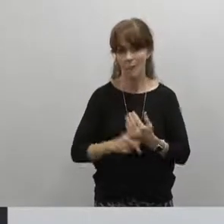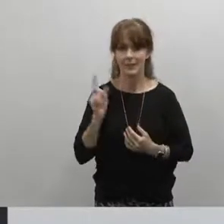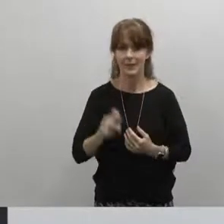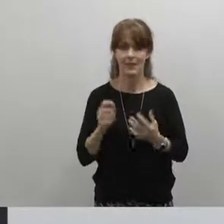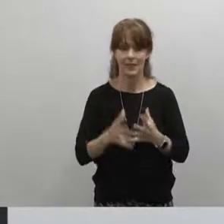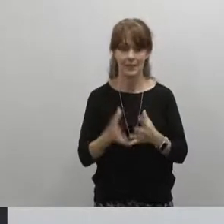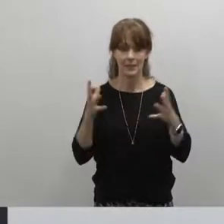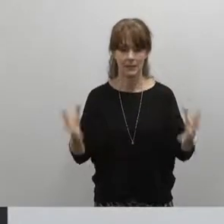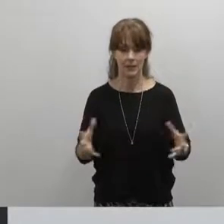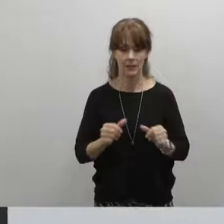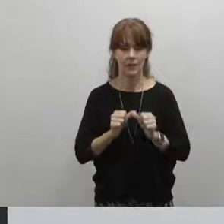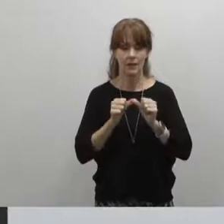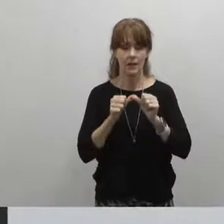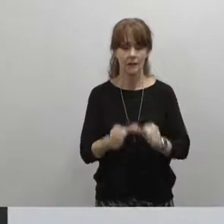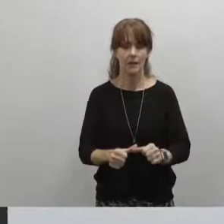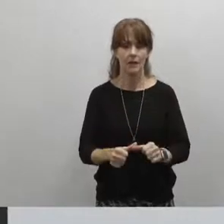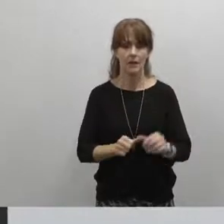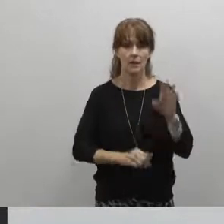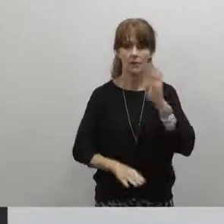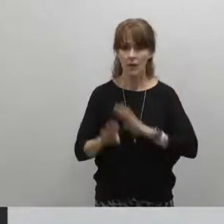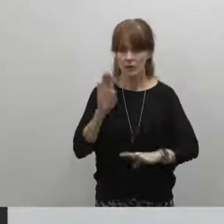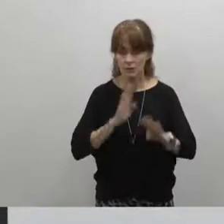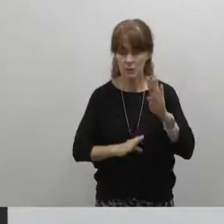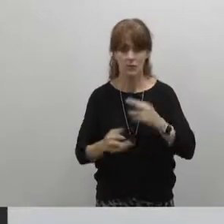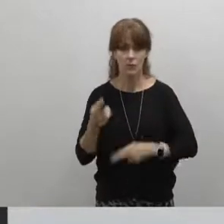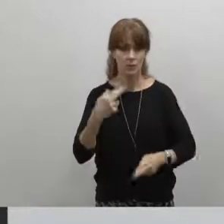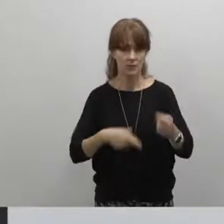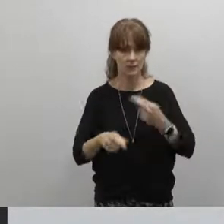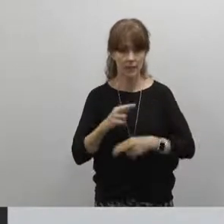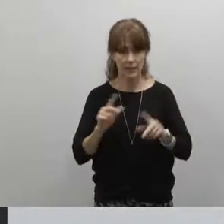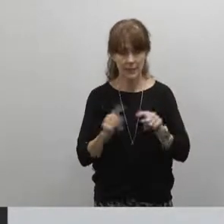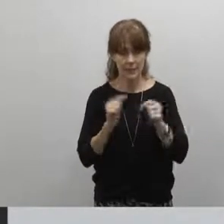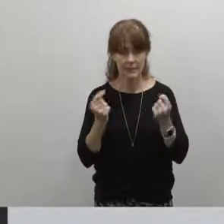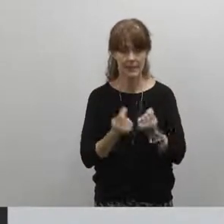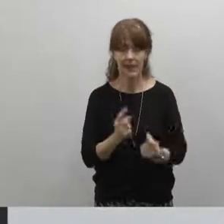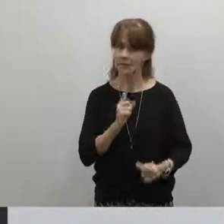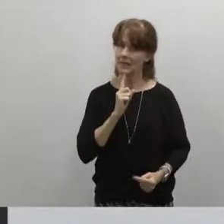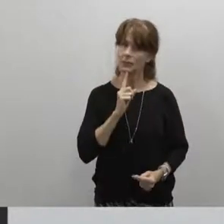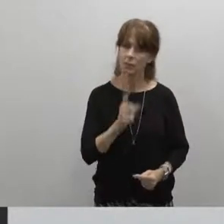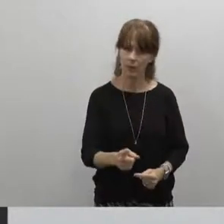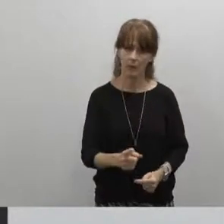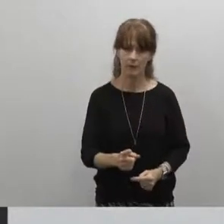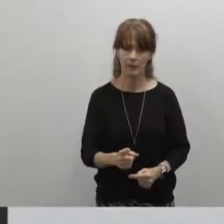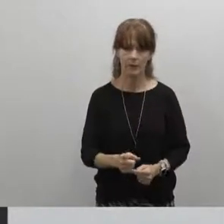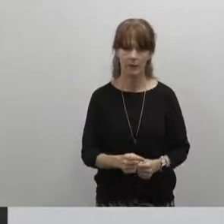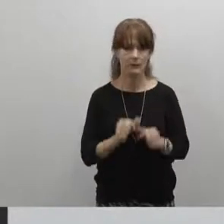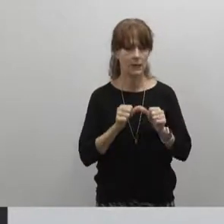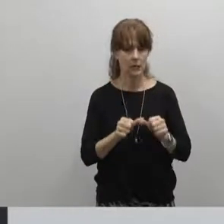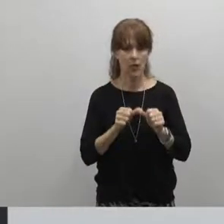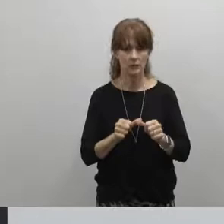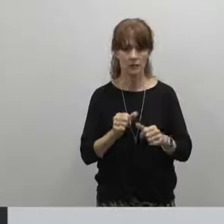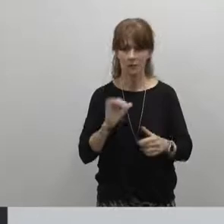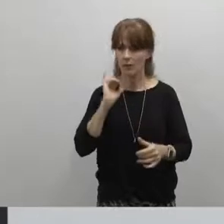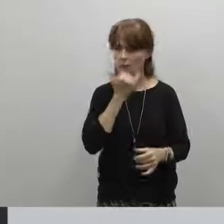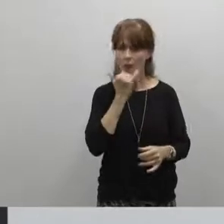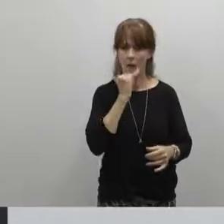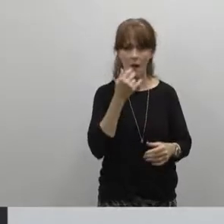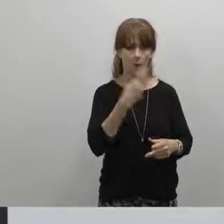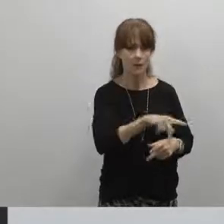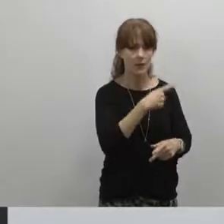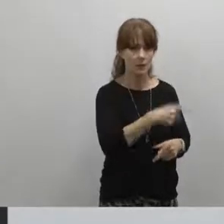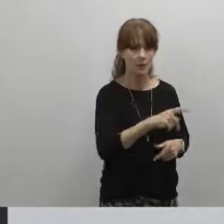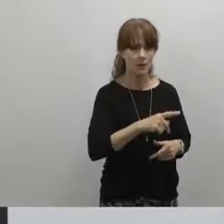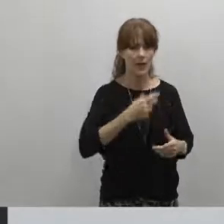dương trâu tại miền cam vị thị ọp rùm tại cán xa cứ thả dương khuyên